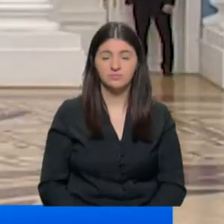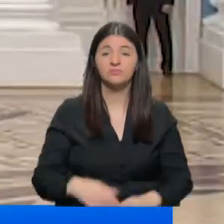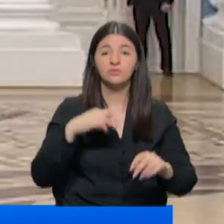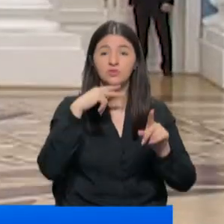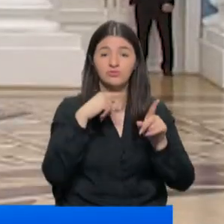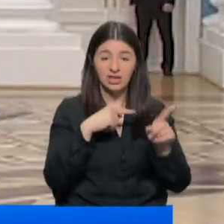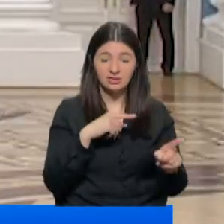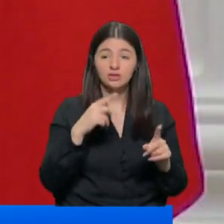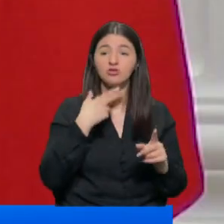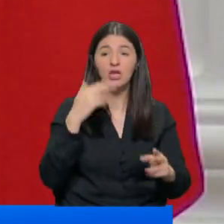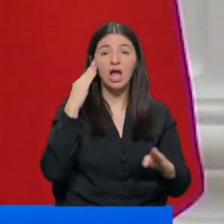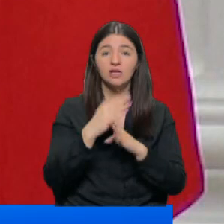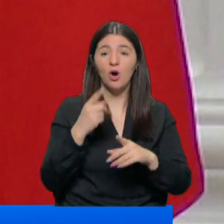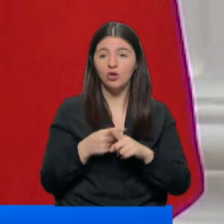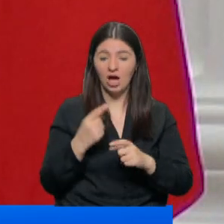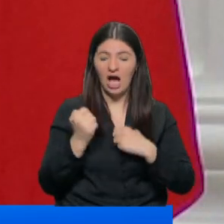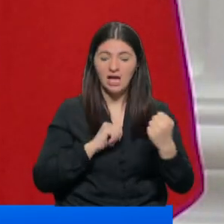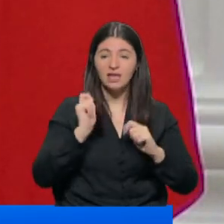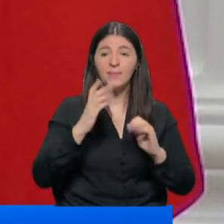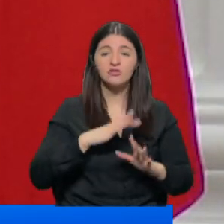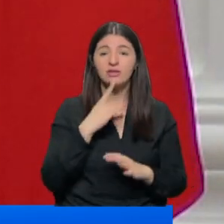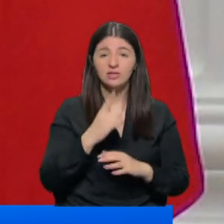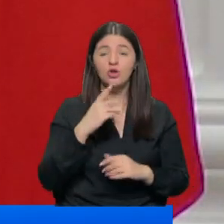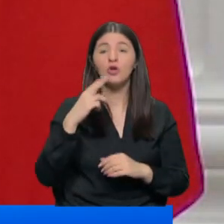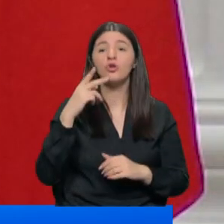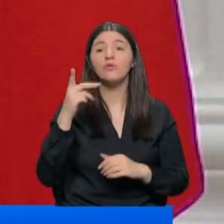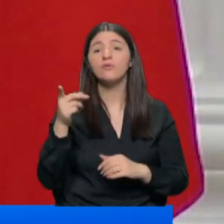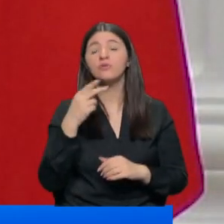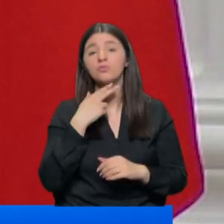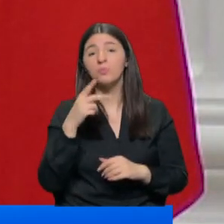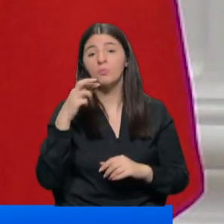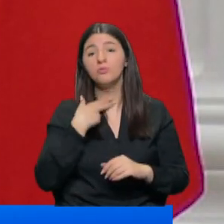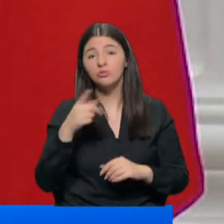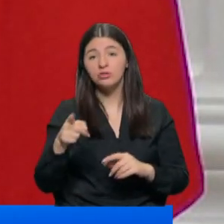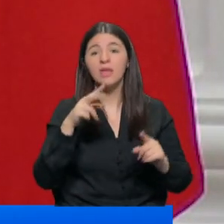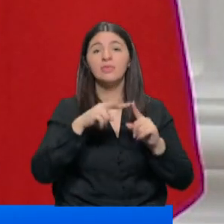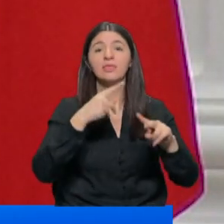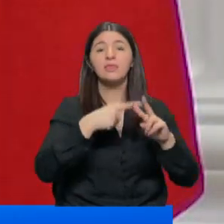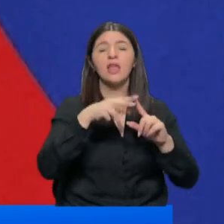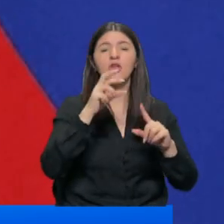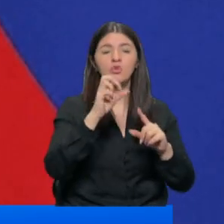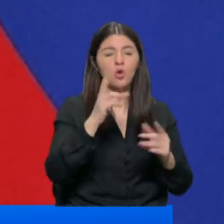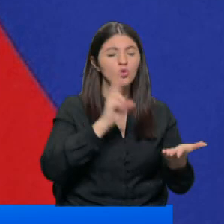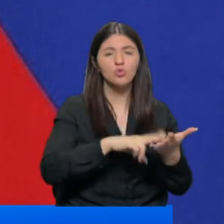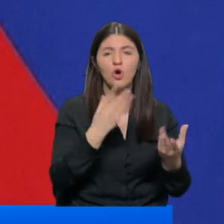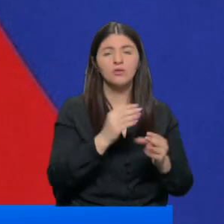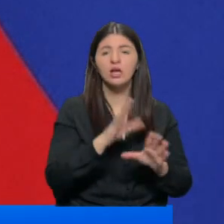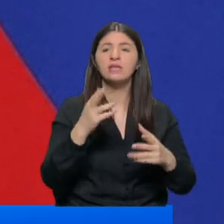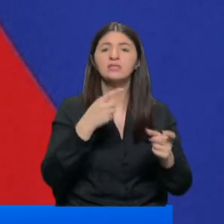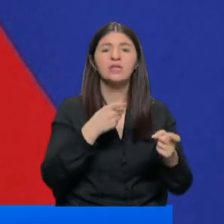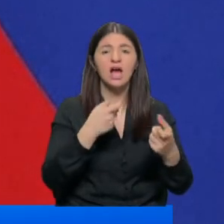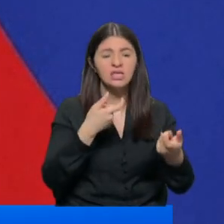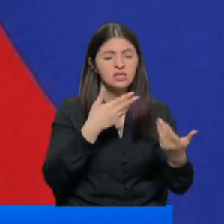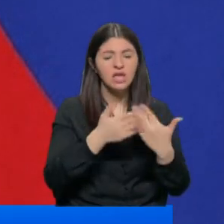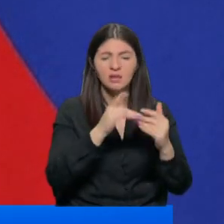makronun seni anlaşmak ortak hareket etmek istiyoruz desede Putin Ukrayna'da motif yapma fikrinden ve silah yardımı yapmayın